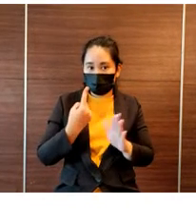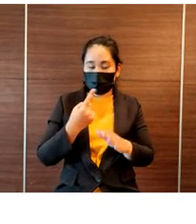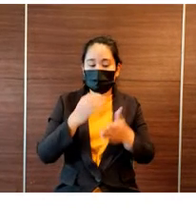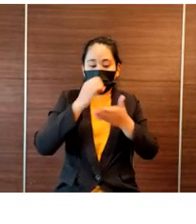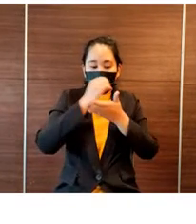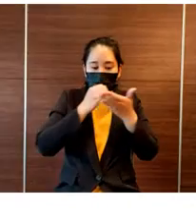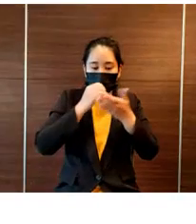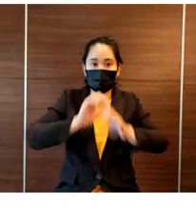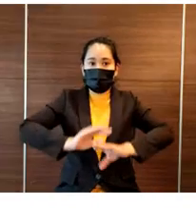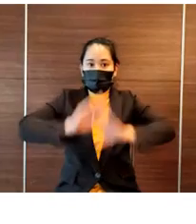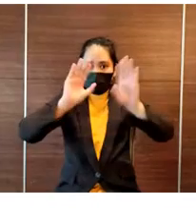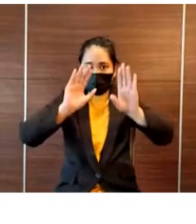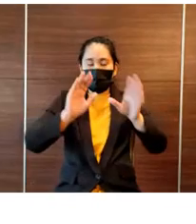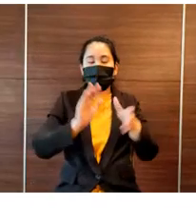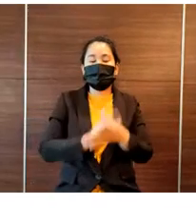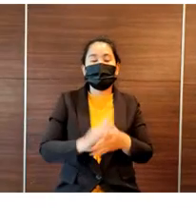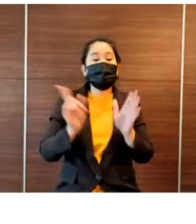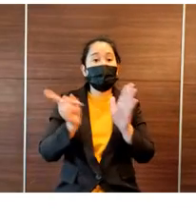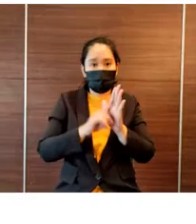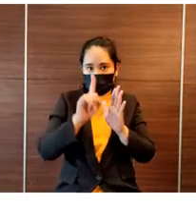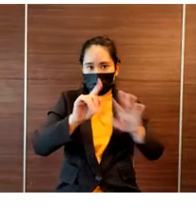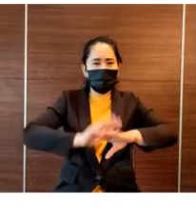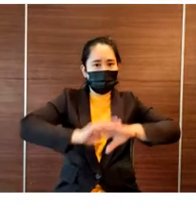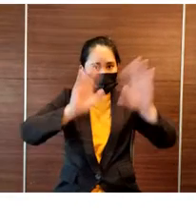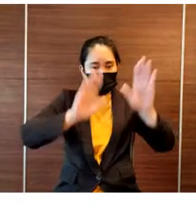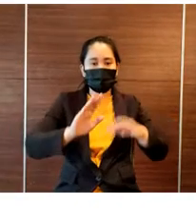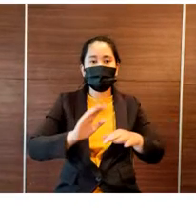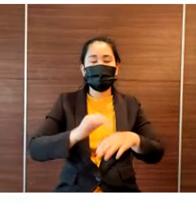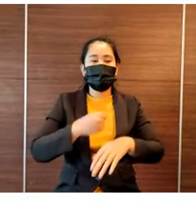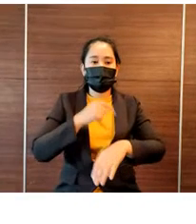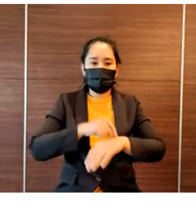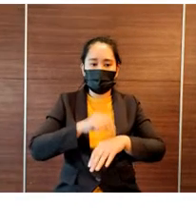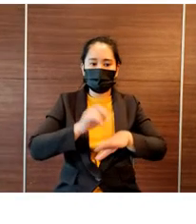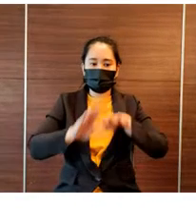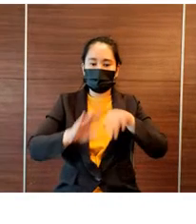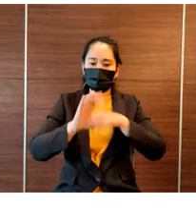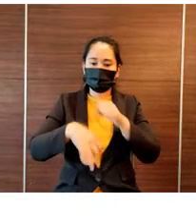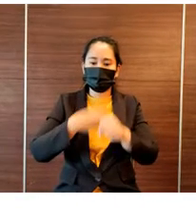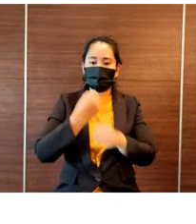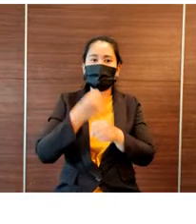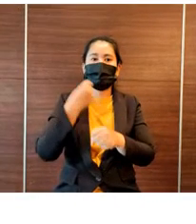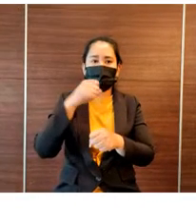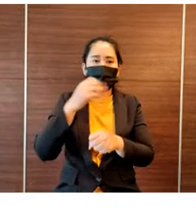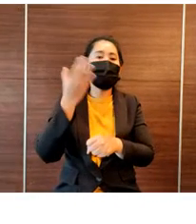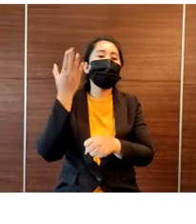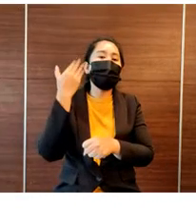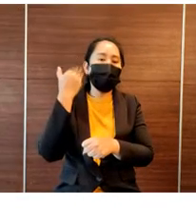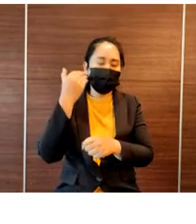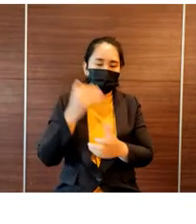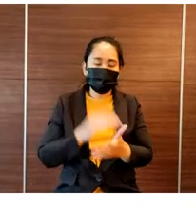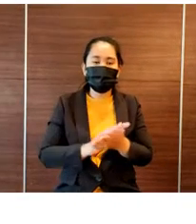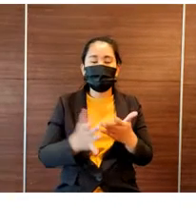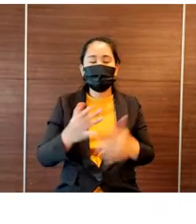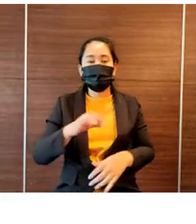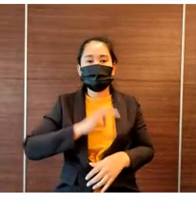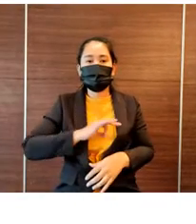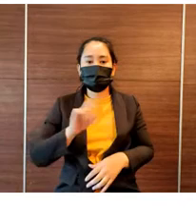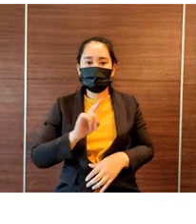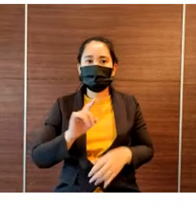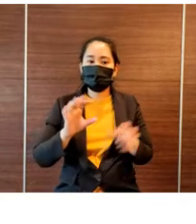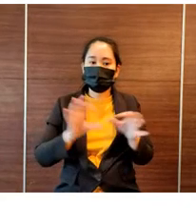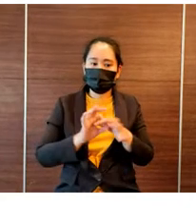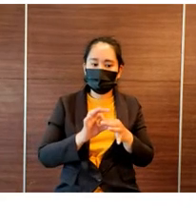แต่เซกแรกอะไรเงี้ยฮะก็หลายก็เกือบ10ปีแล้วเหมือนกันเพราะฉะนั้นช่วงนั้นมันอาจจะไม่มีทฤ